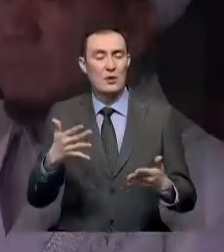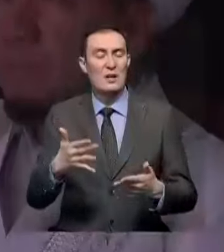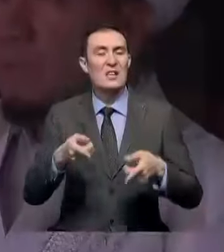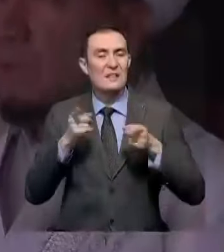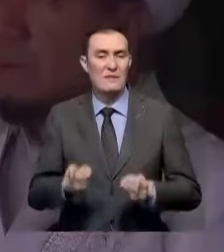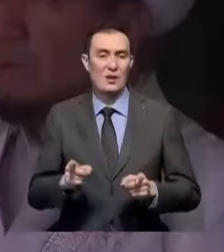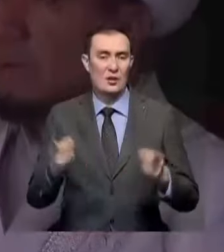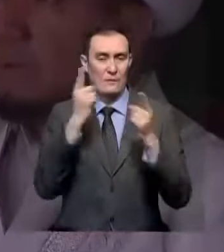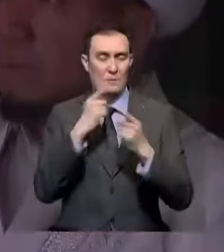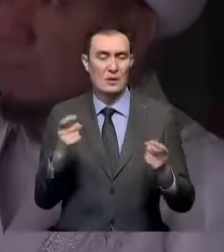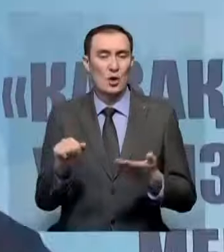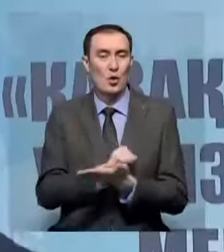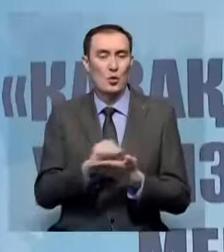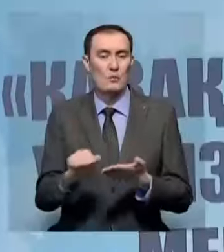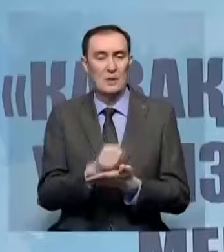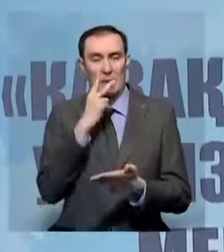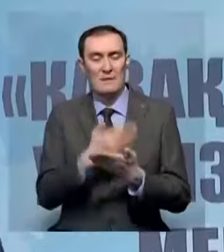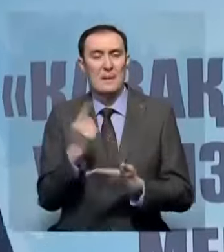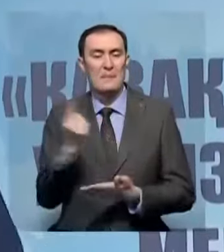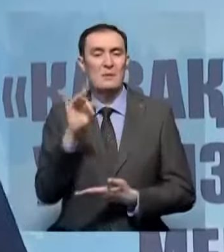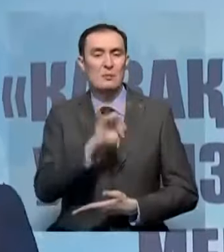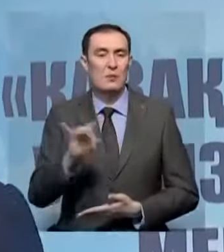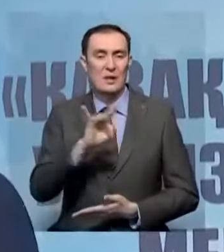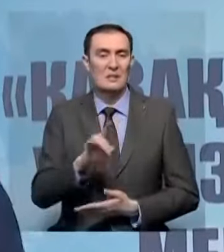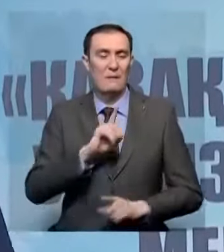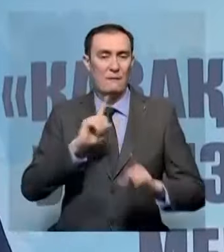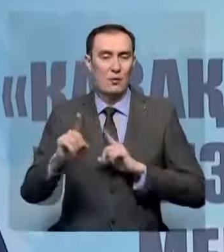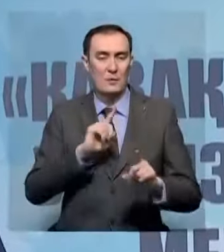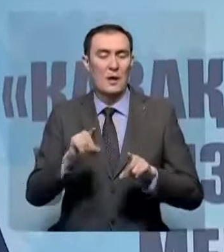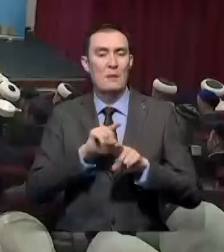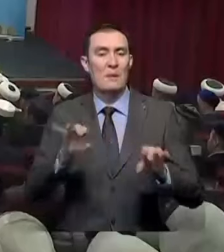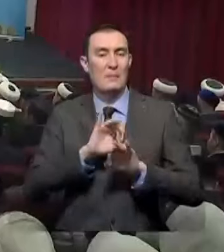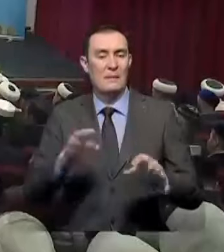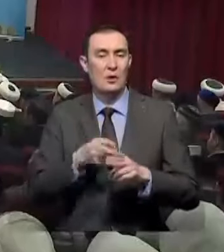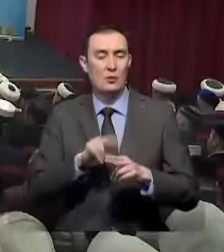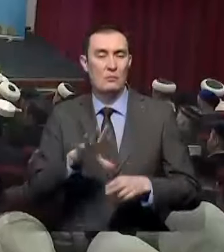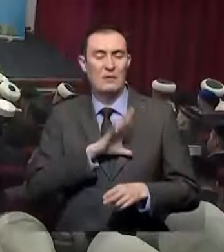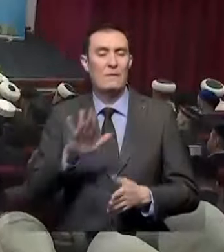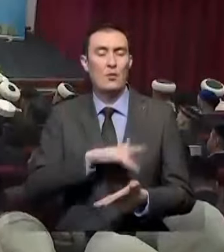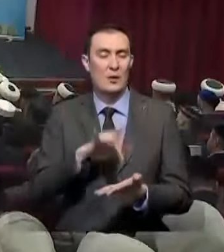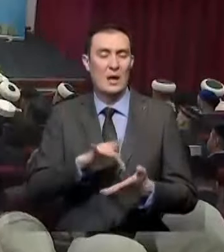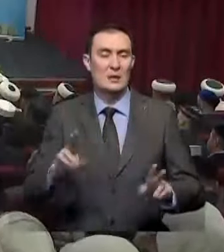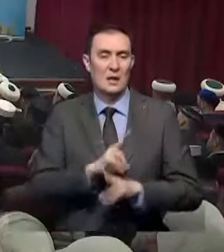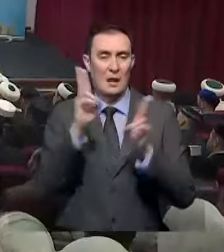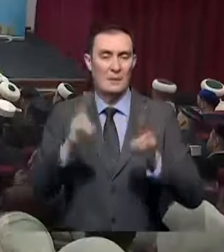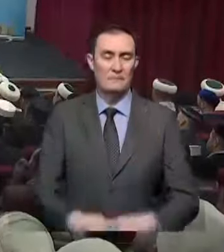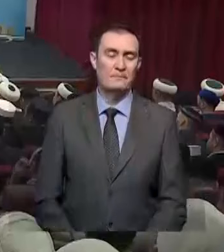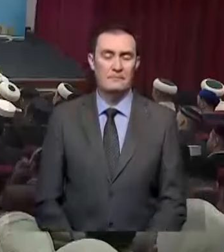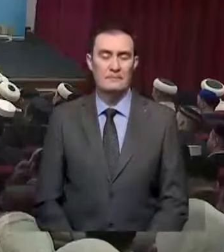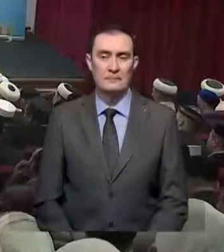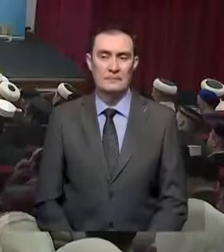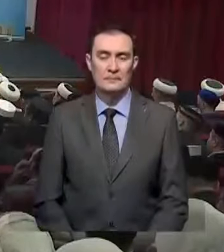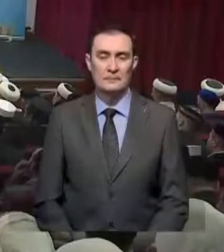достоверные источники. Документ представили на Первом республиканском форуме проповедников, который прошел в Астане.